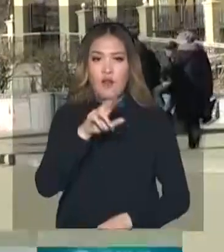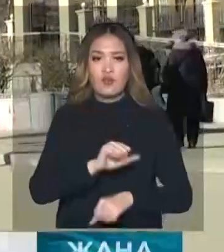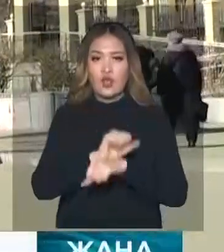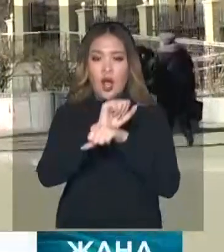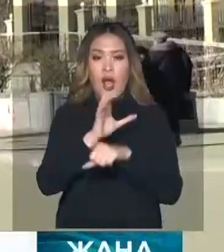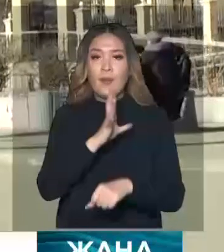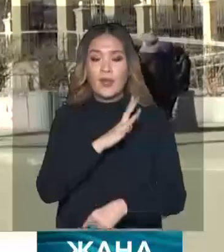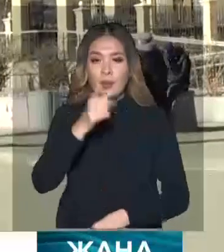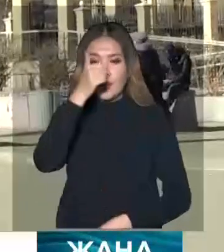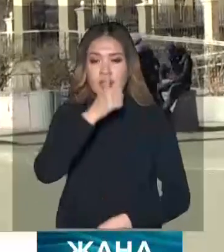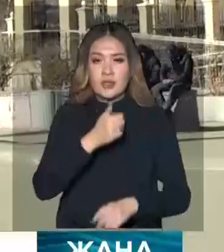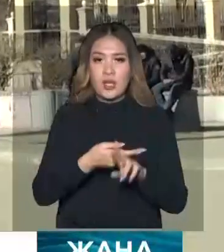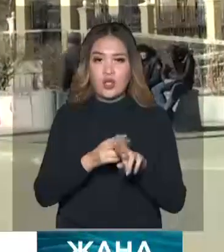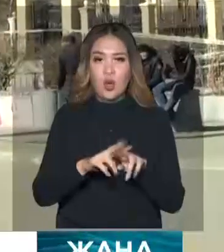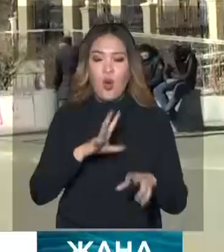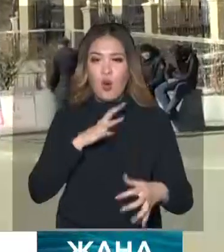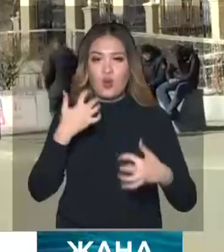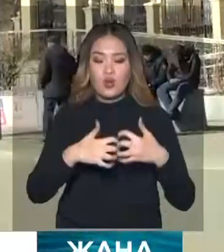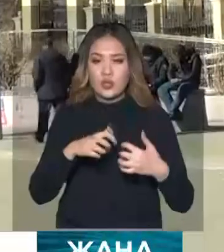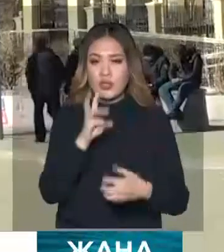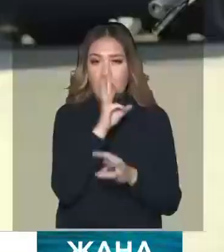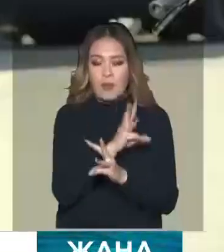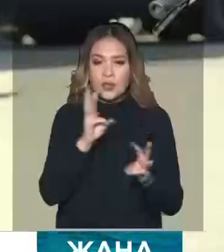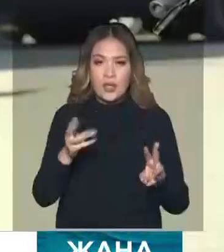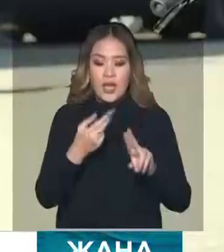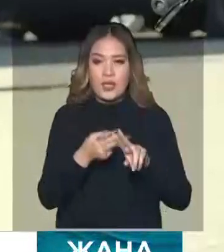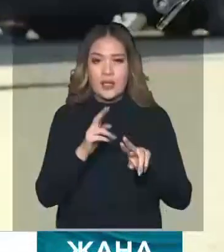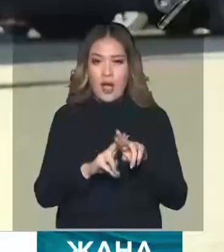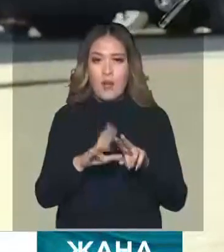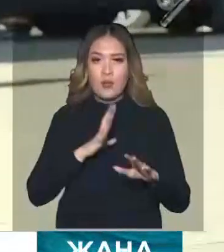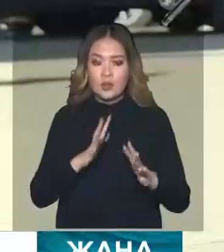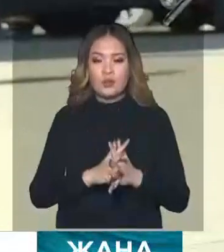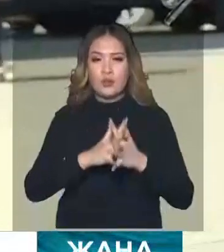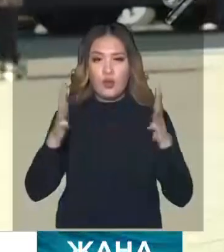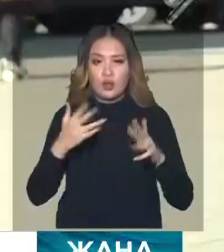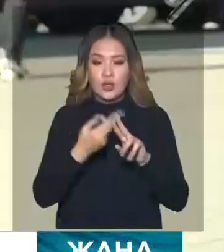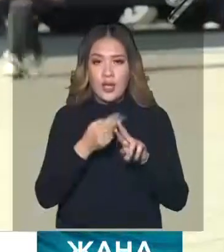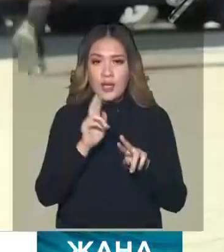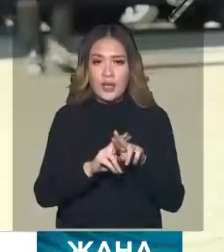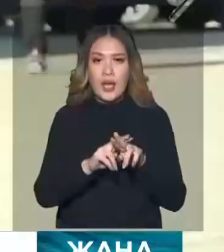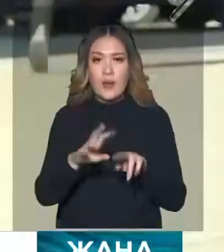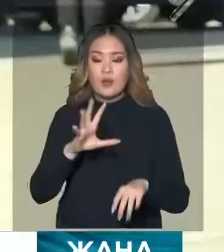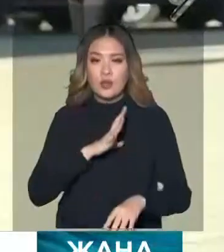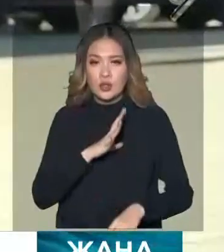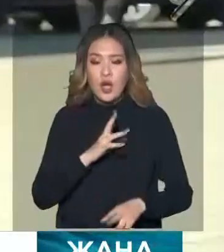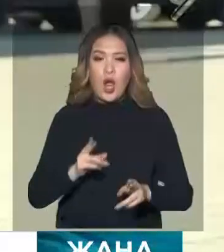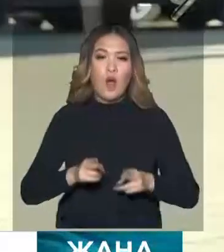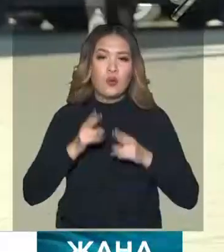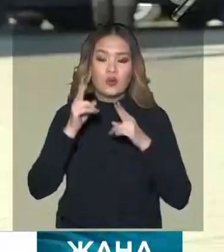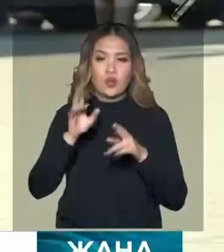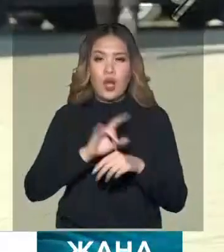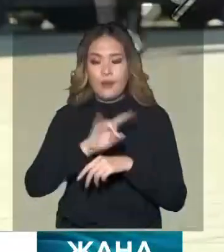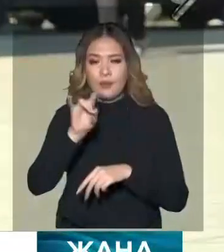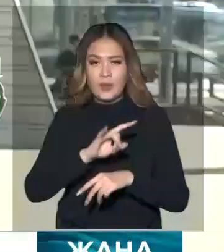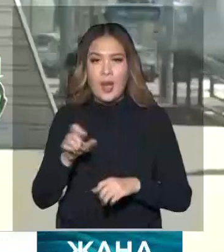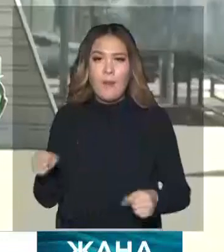қаңтар-қыркүйек айларында елімізде орташа айлық жалақы көлемі едәуір көтерілген. Сондай-ақ енді одақ елдерінде әуежайларда жүк